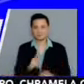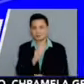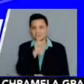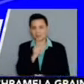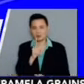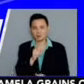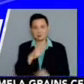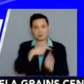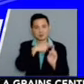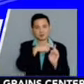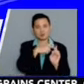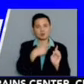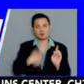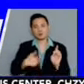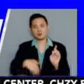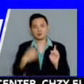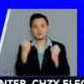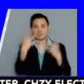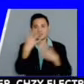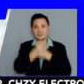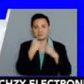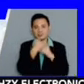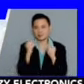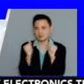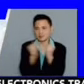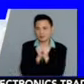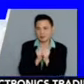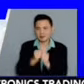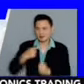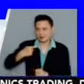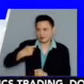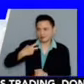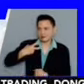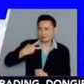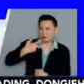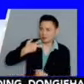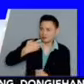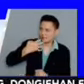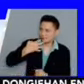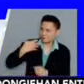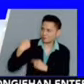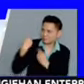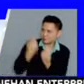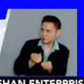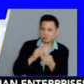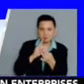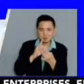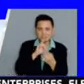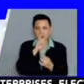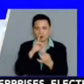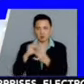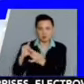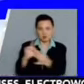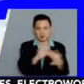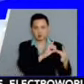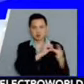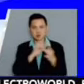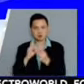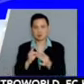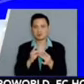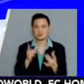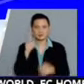namin magkakasama. Since first year, magkakasama na kami, yung connection namin sa isa't isa, yun po. Bukod sa